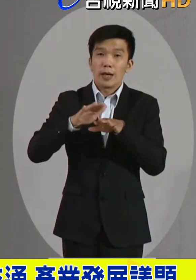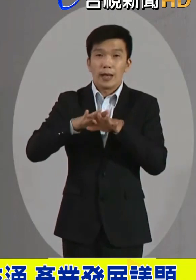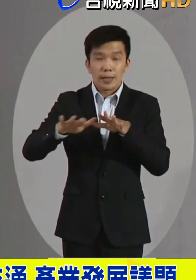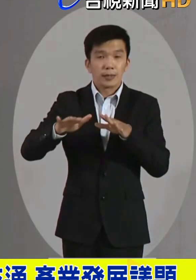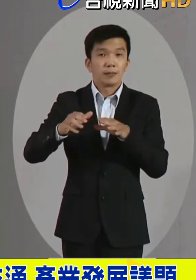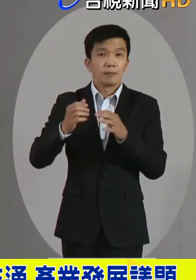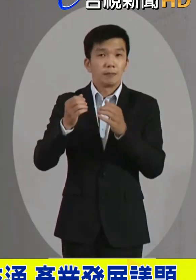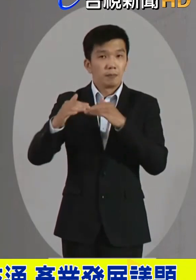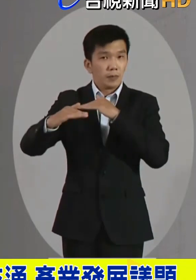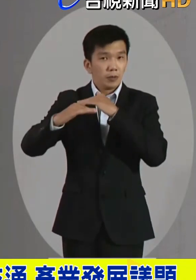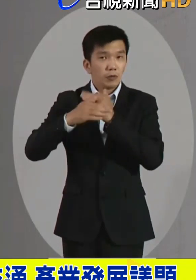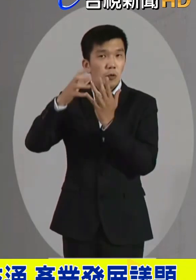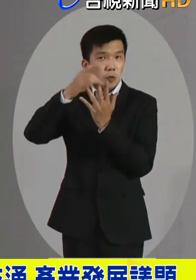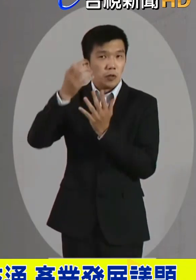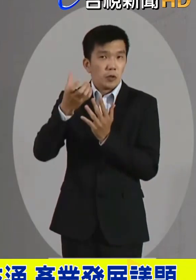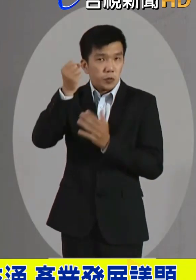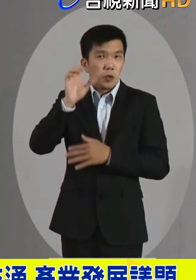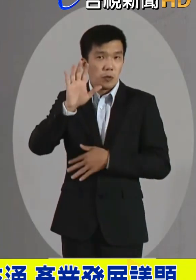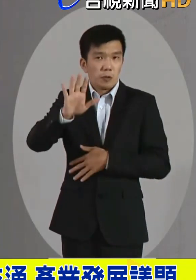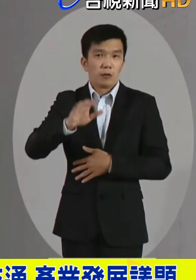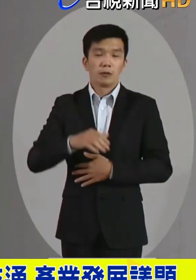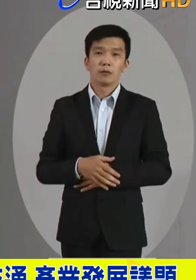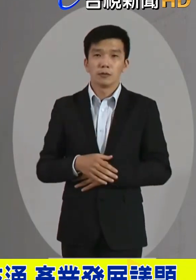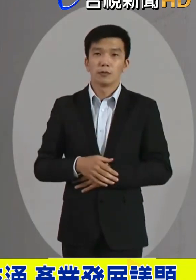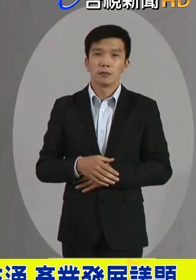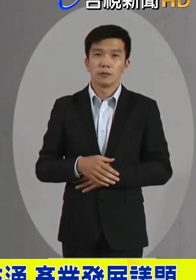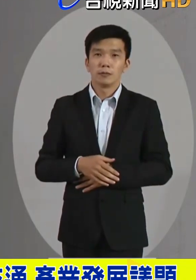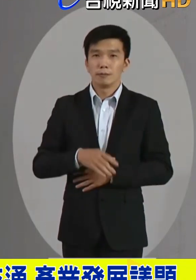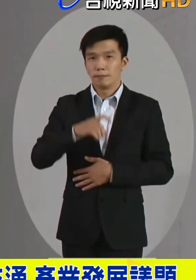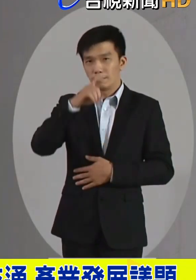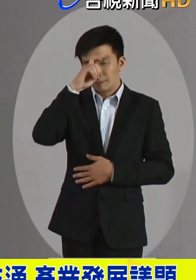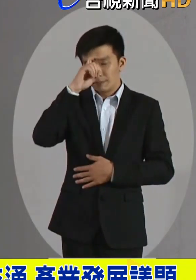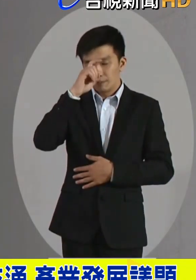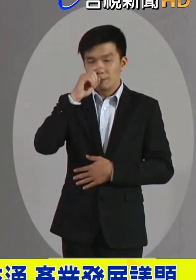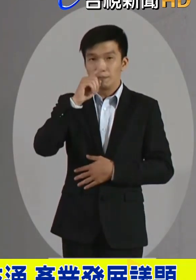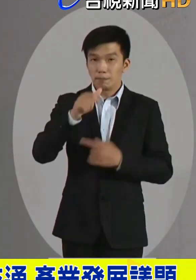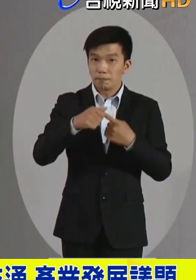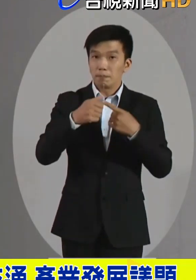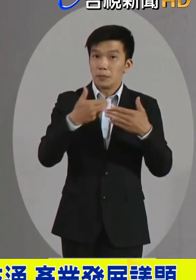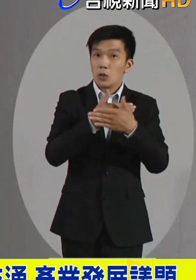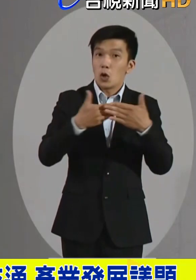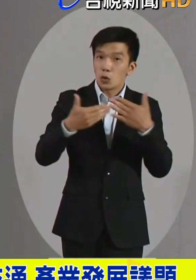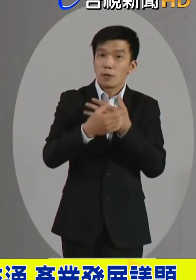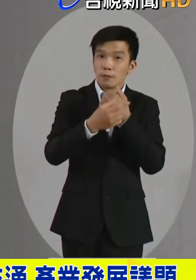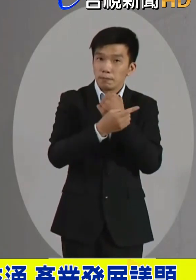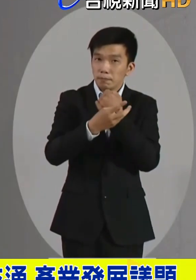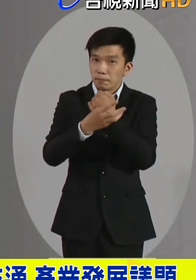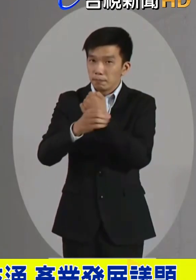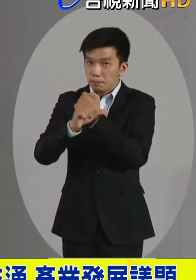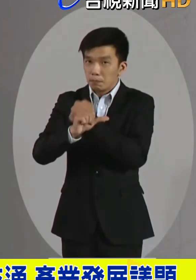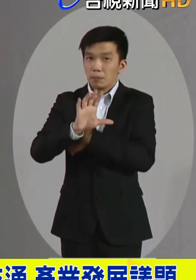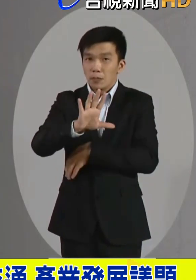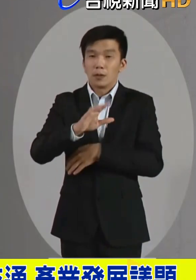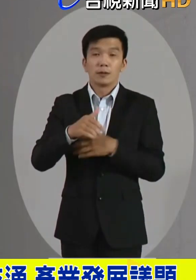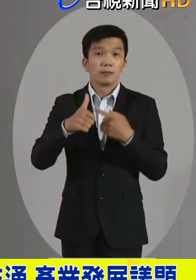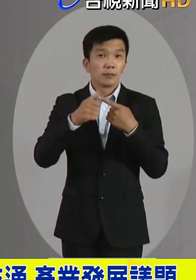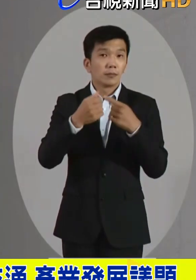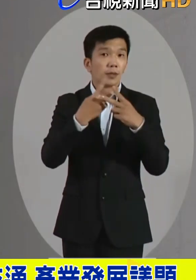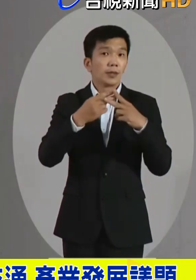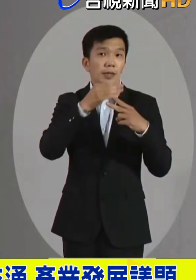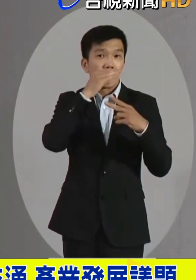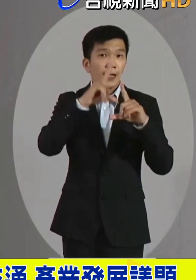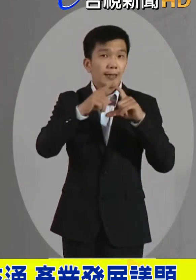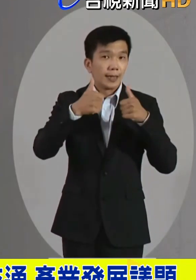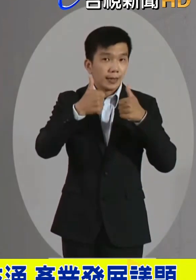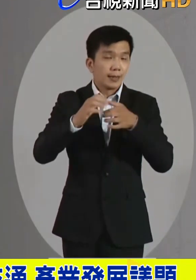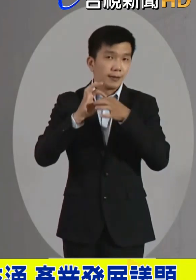权是我很重要的一个核心价值，所以我提出了交通1、2、3、4、5，包含客雅大道向东